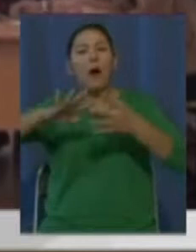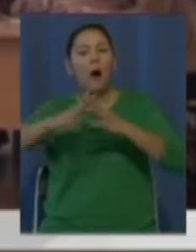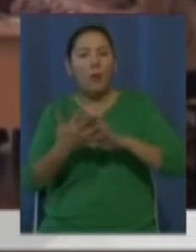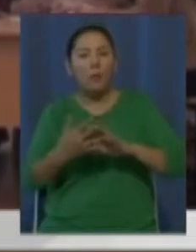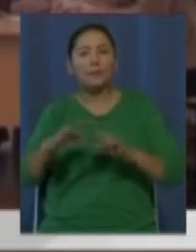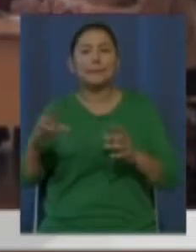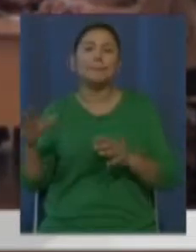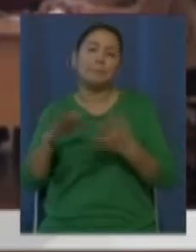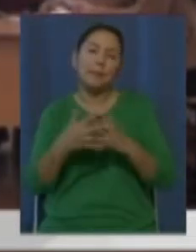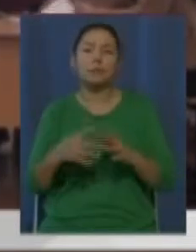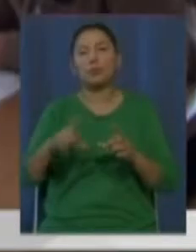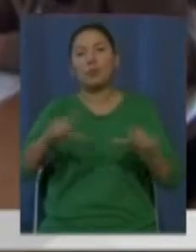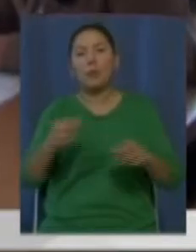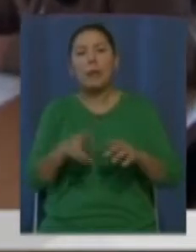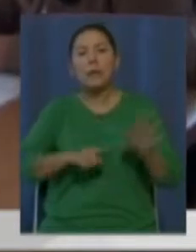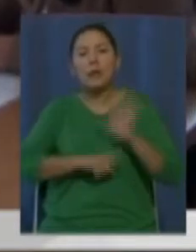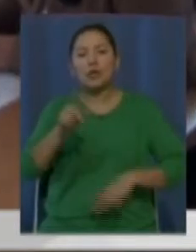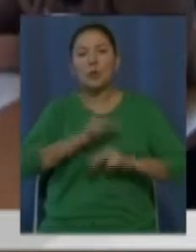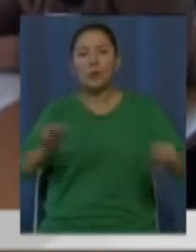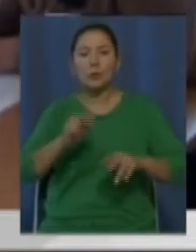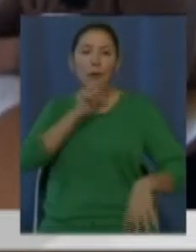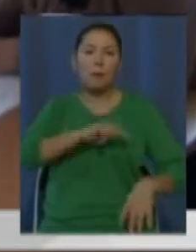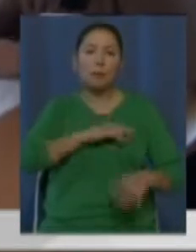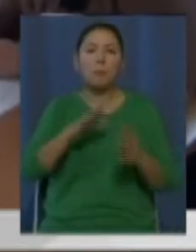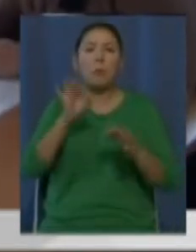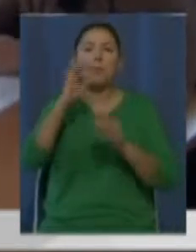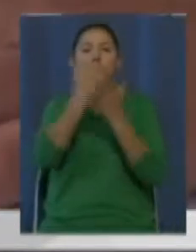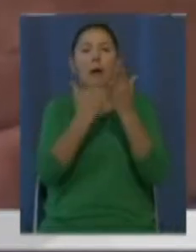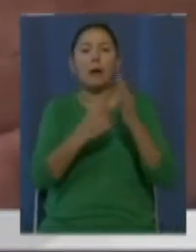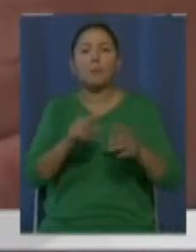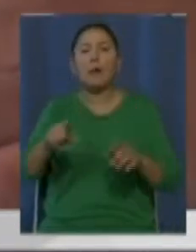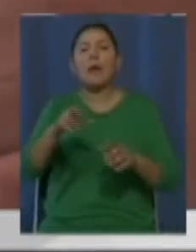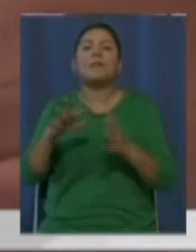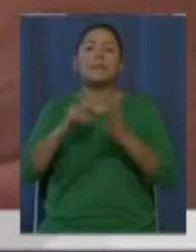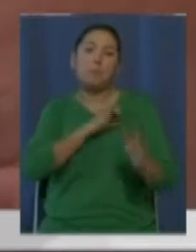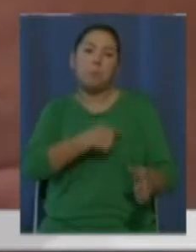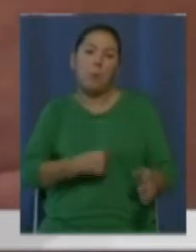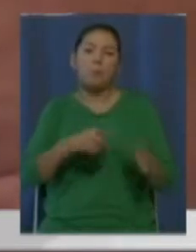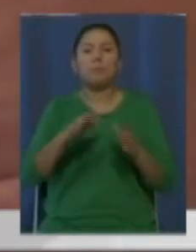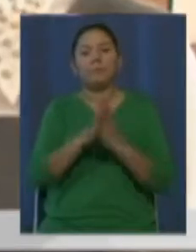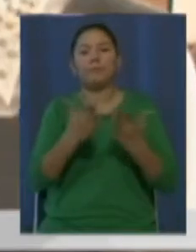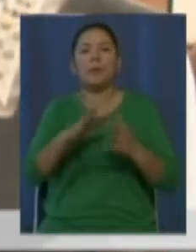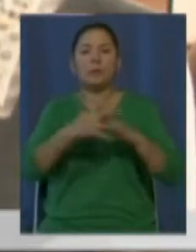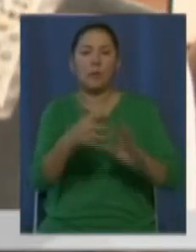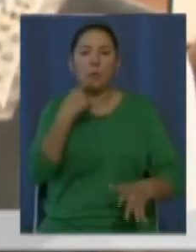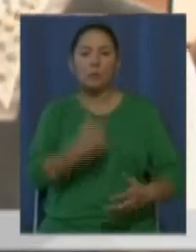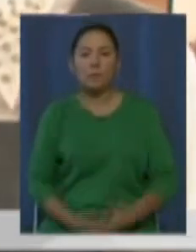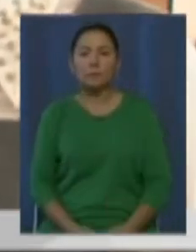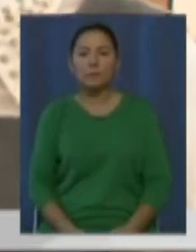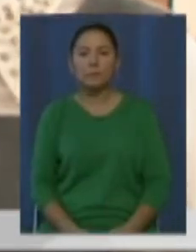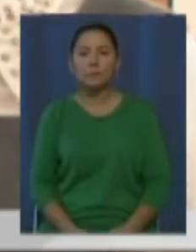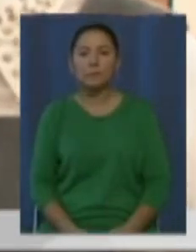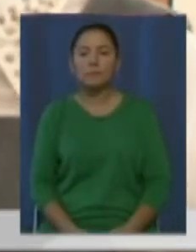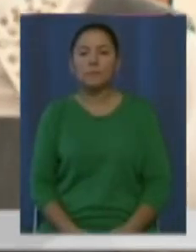алып, армандаған мамандық иесі атанады. Қазір өзі білім алған мектепте ағылшын тілі пәнінің мұғалімі. Жас мамандарға